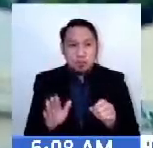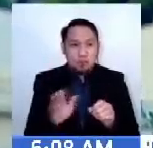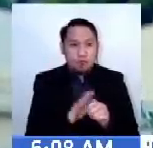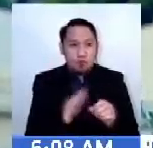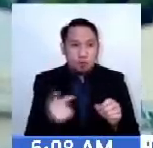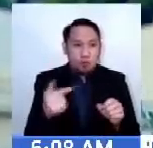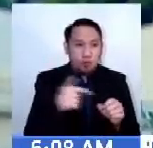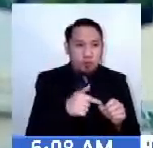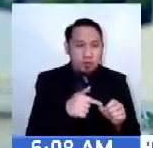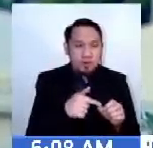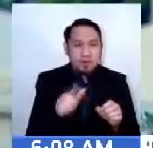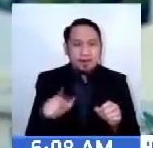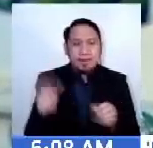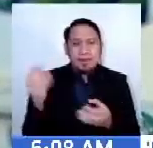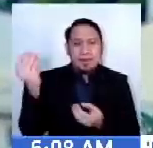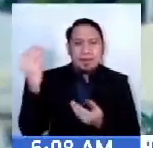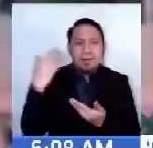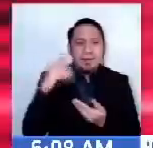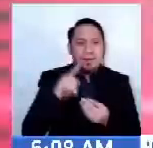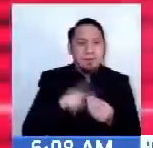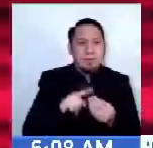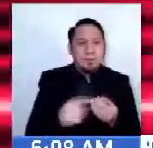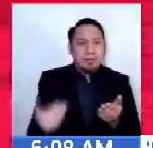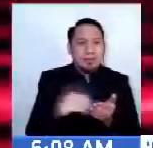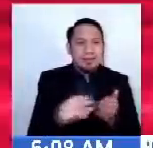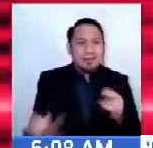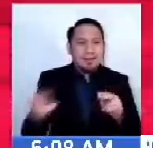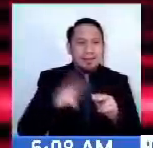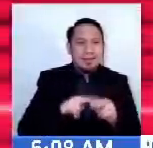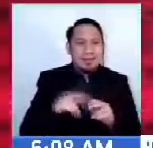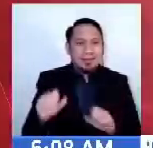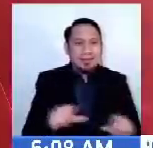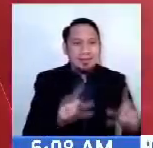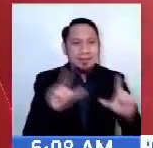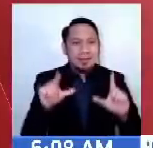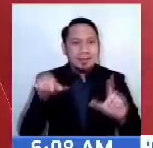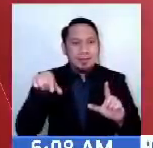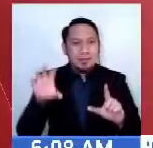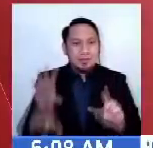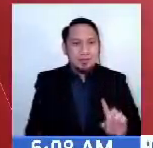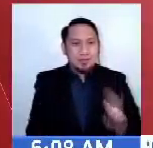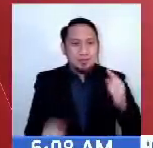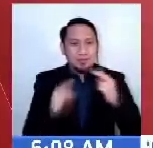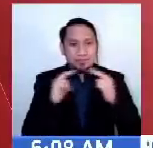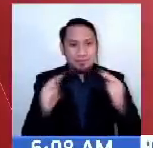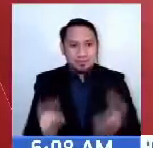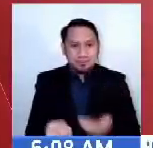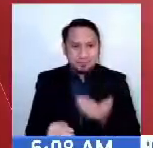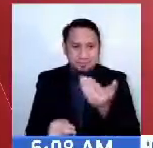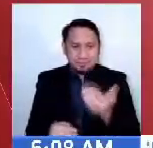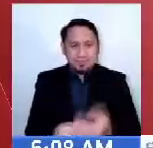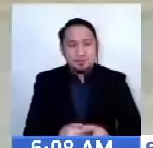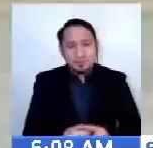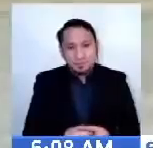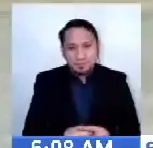hike. Bukas, live mula sa Quezon City, yan unang balita si Mike Bermudez. May.